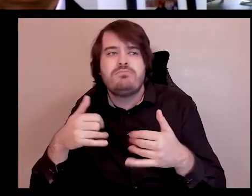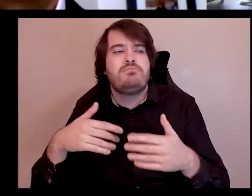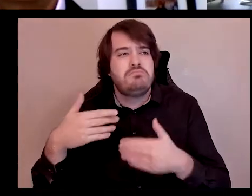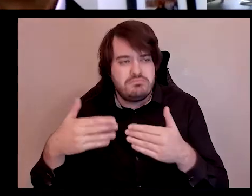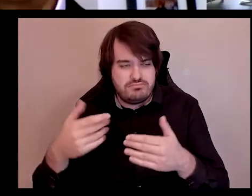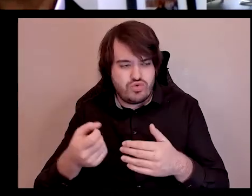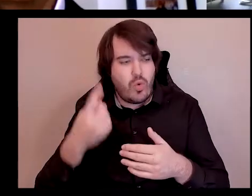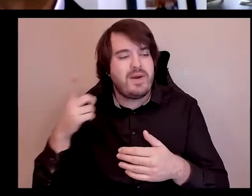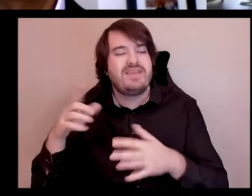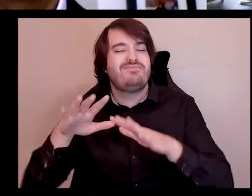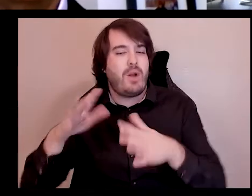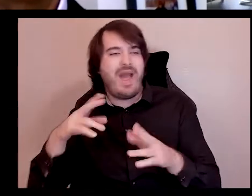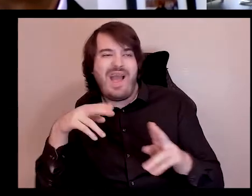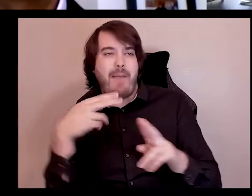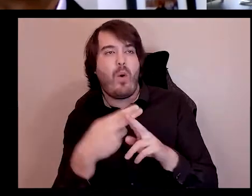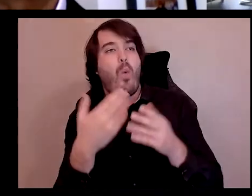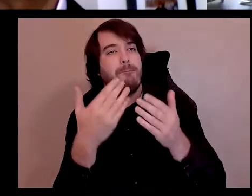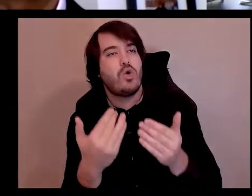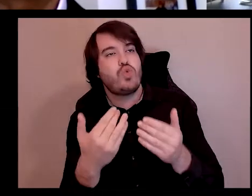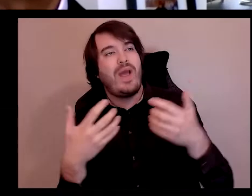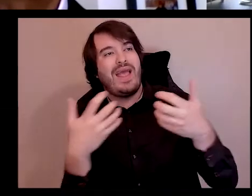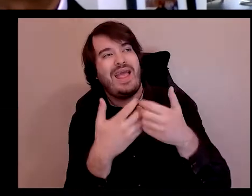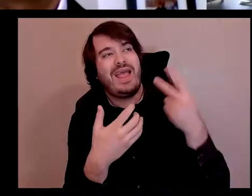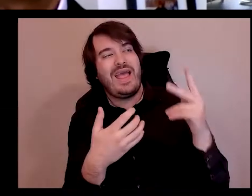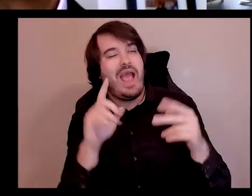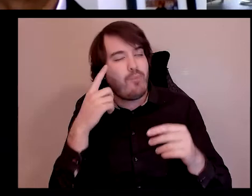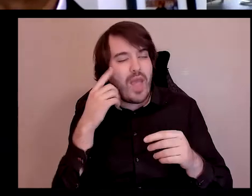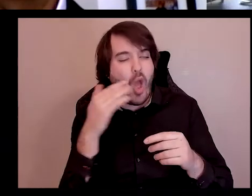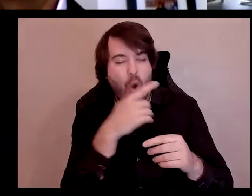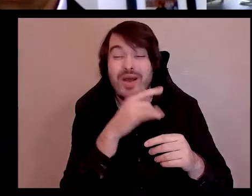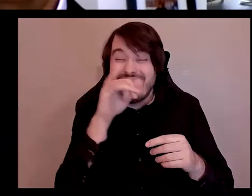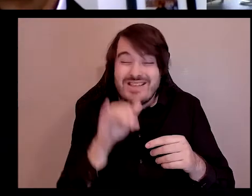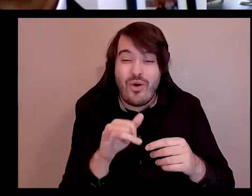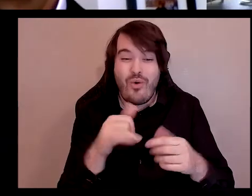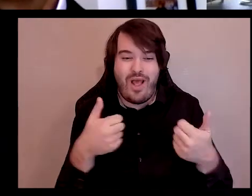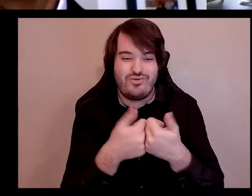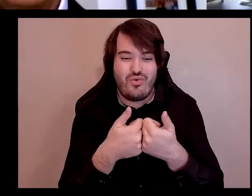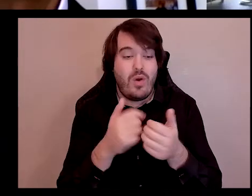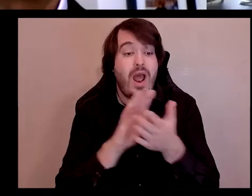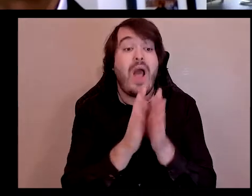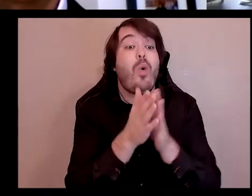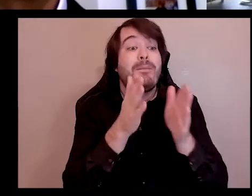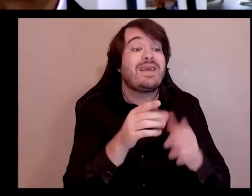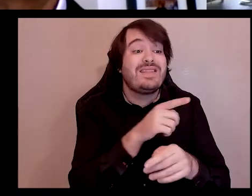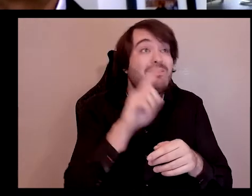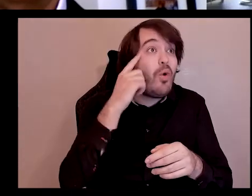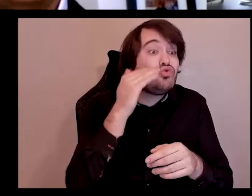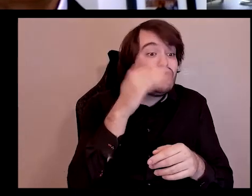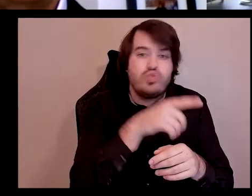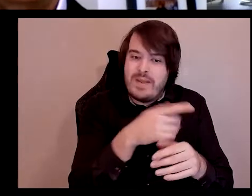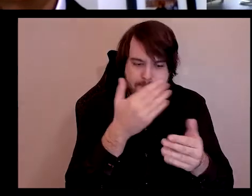recherche d'emploi, qui ont eu quelques entrevues, quelques échanges téléphoniques, qui ont compris comment répondre aux besoins